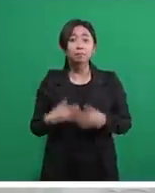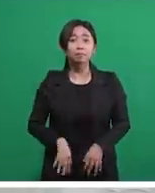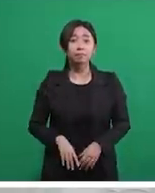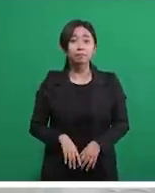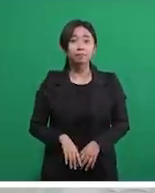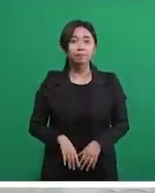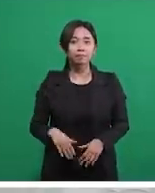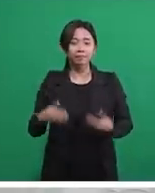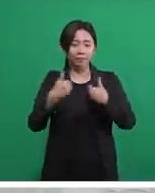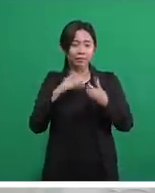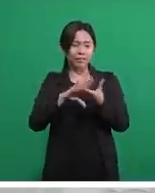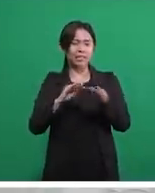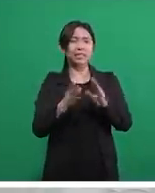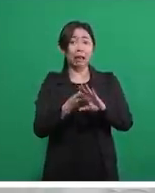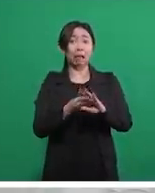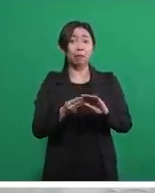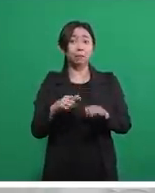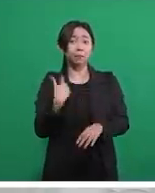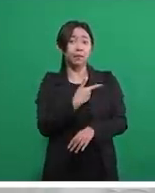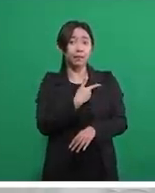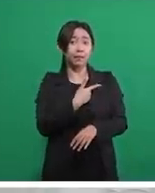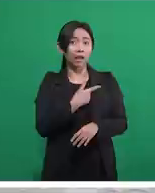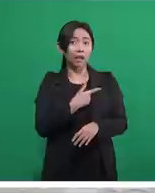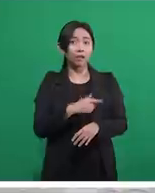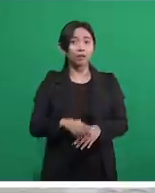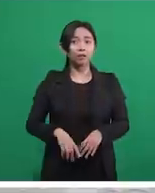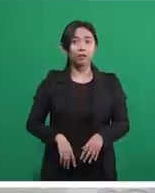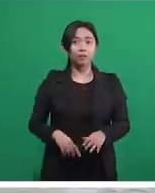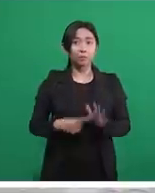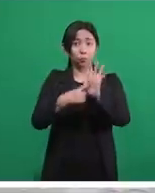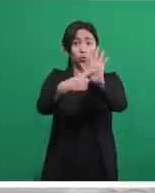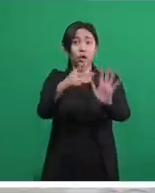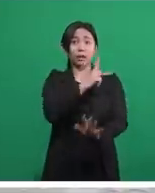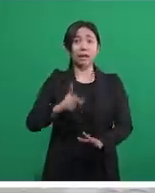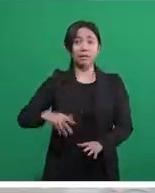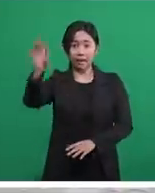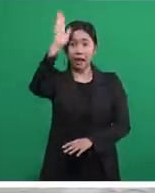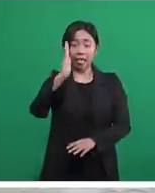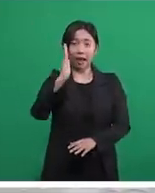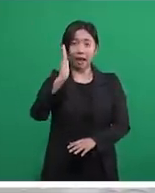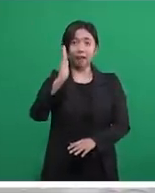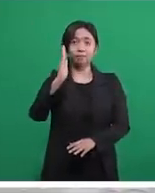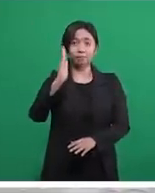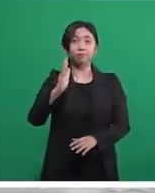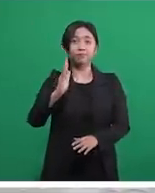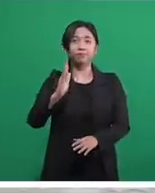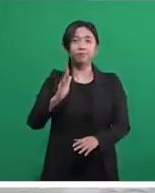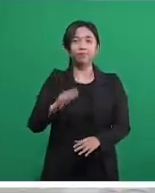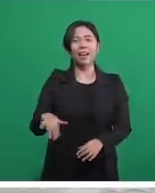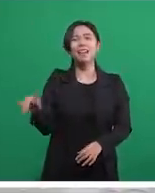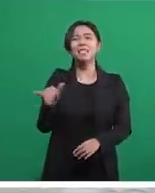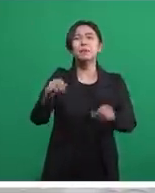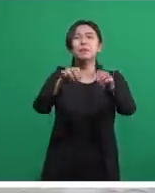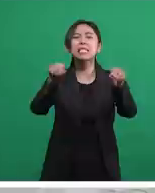dengan perumpamaan manakah hendaknya kita menggambarkannya? Hal kerajaan itu seumpama biji